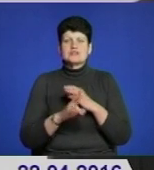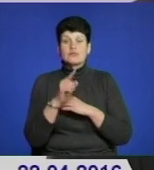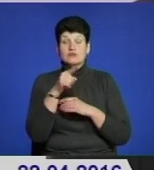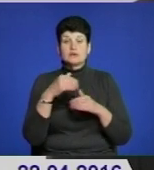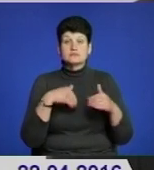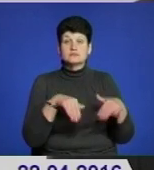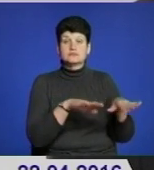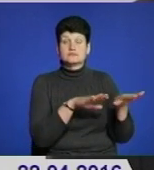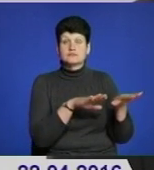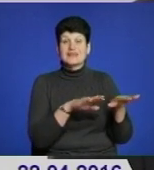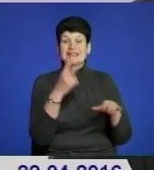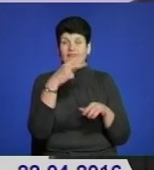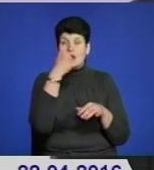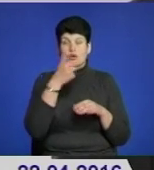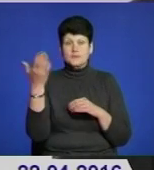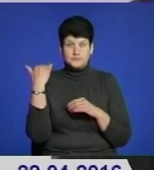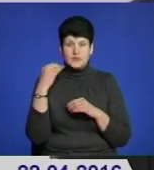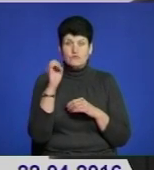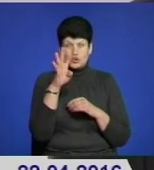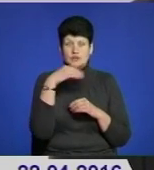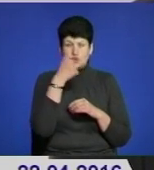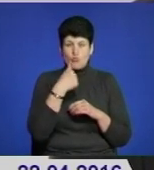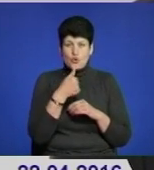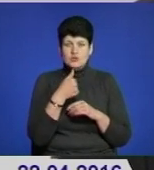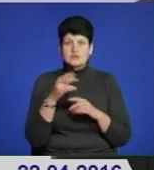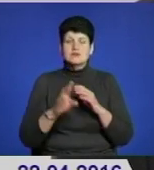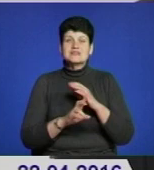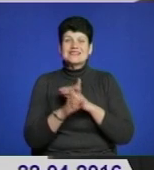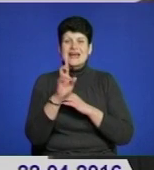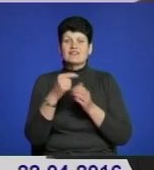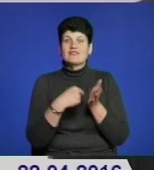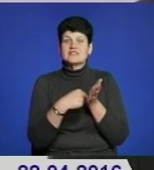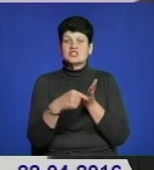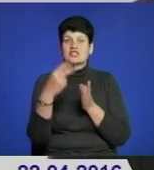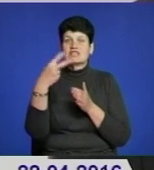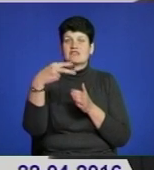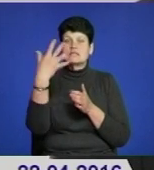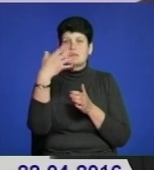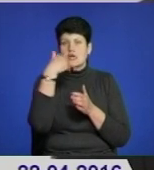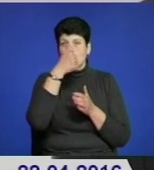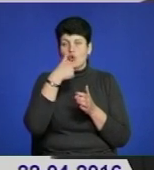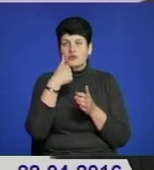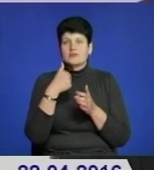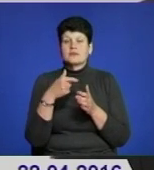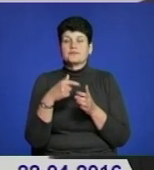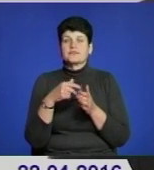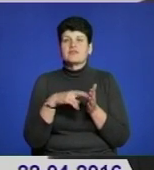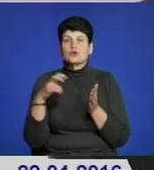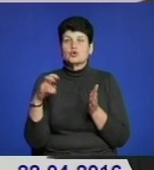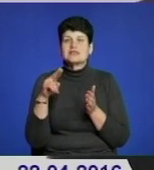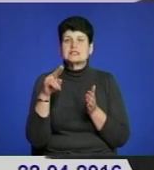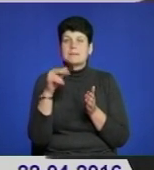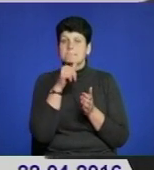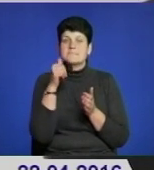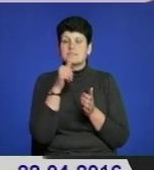підпілля. І два роки тому, в 2014 році, церква відзначала 25 років виходу з підпілля. До того періоду,